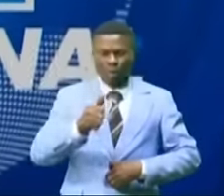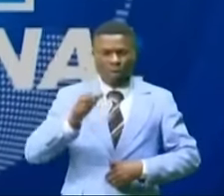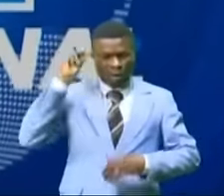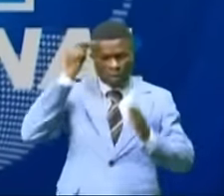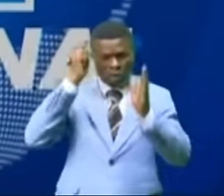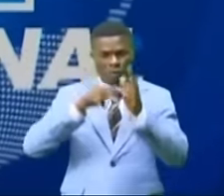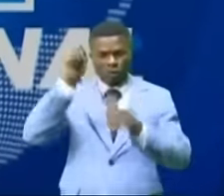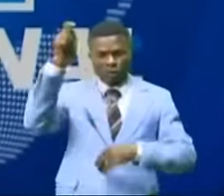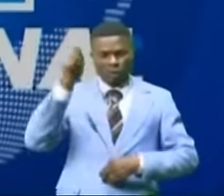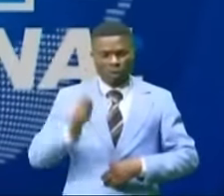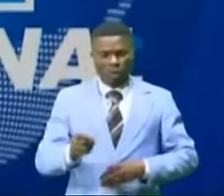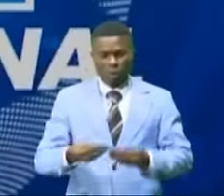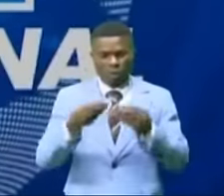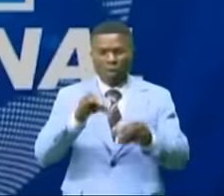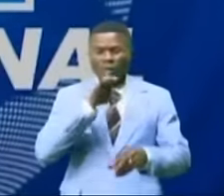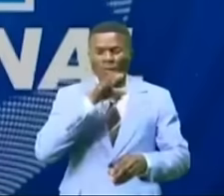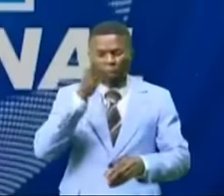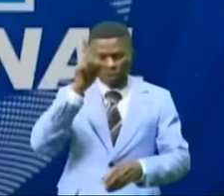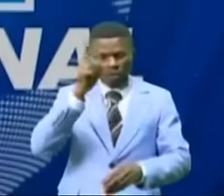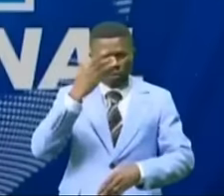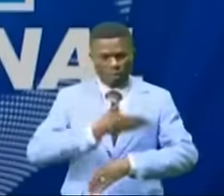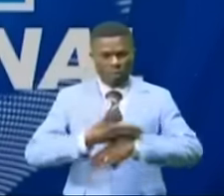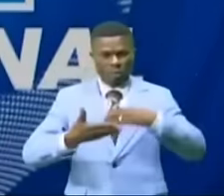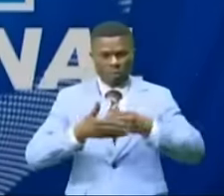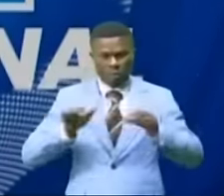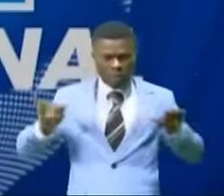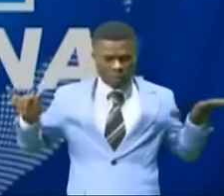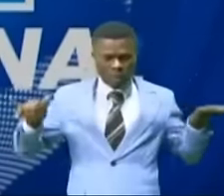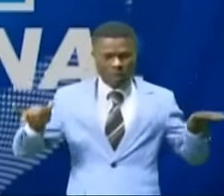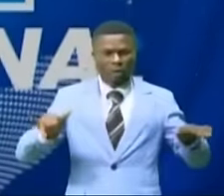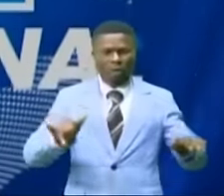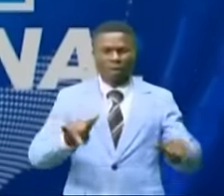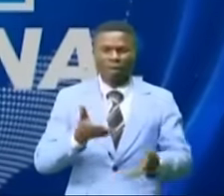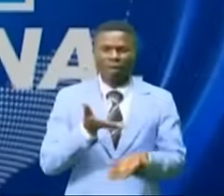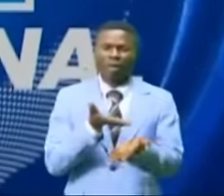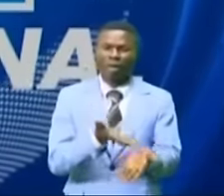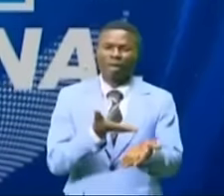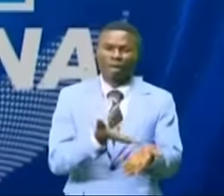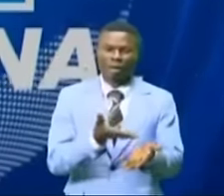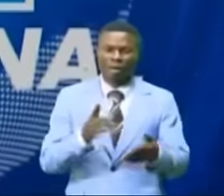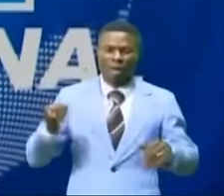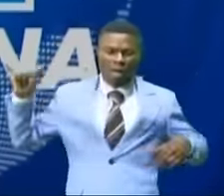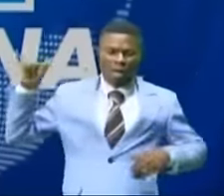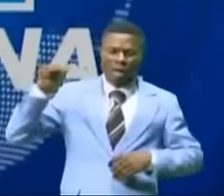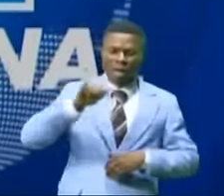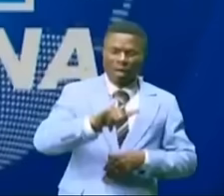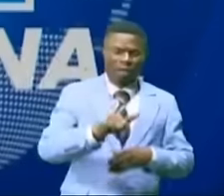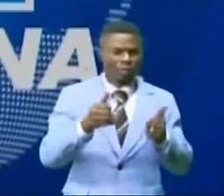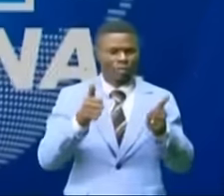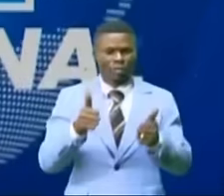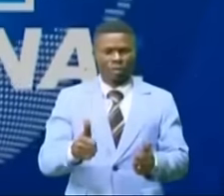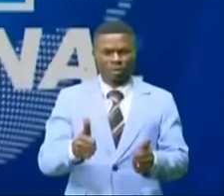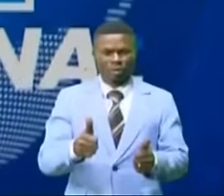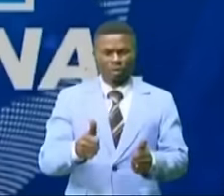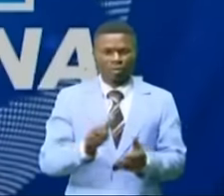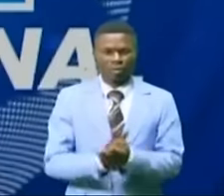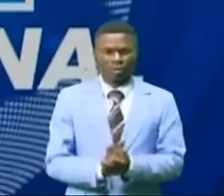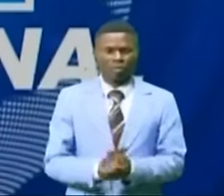Kivu a posé la première pierre pour la construction de cette infrastructure qui facilitera la navigation aérienne.